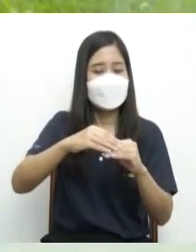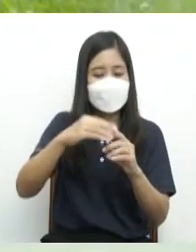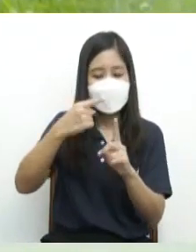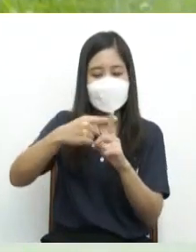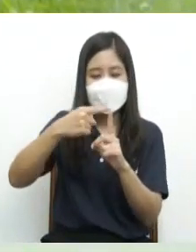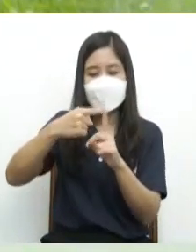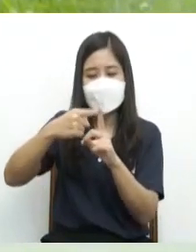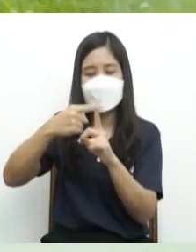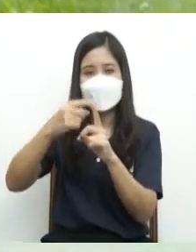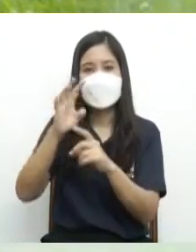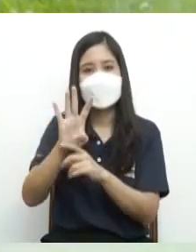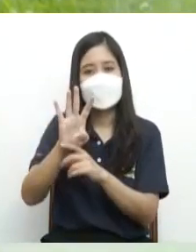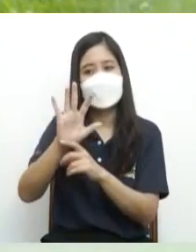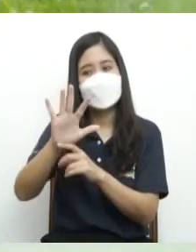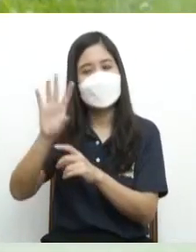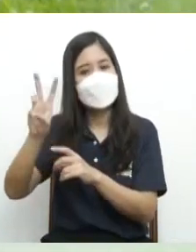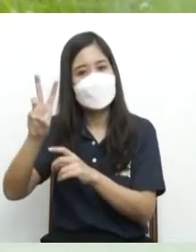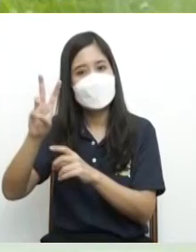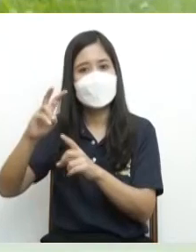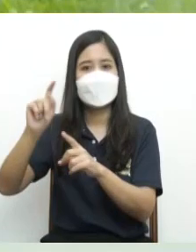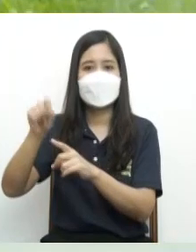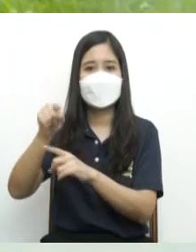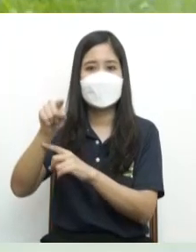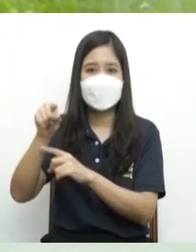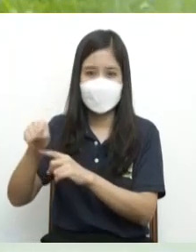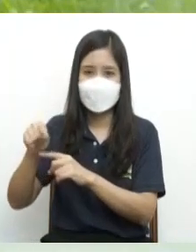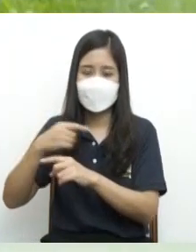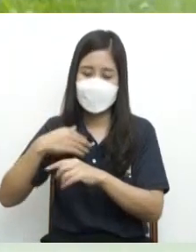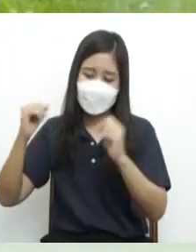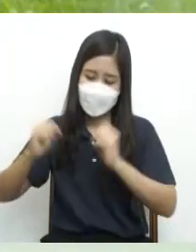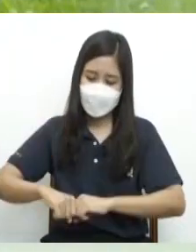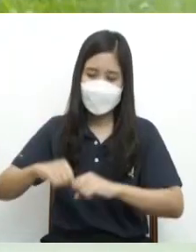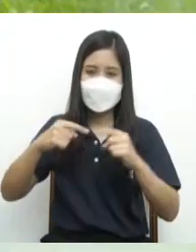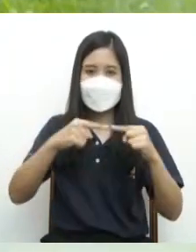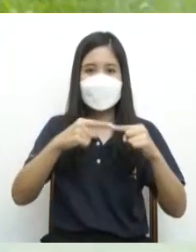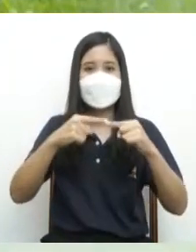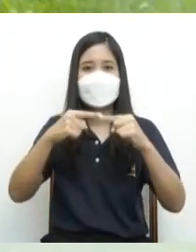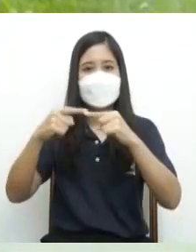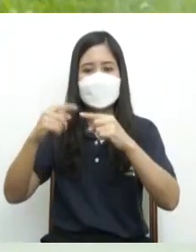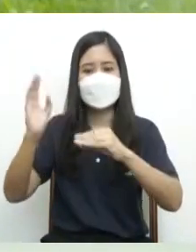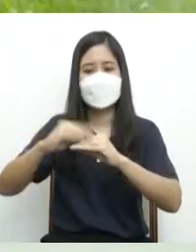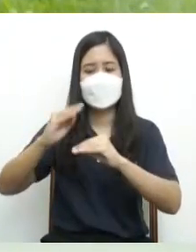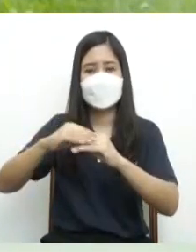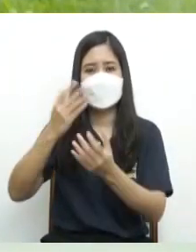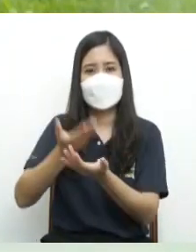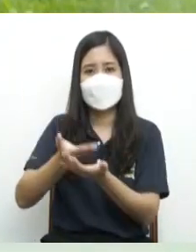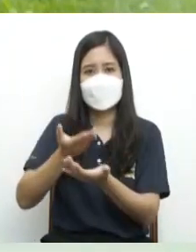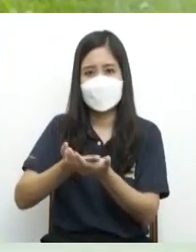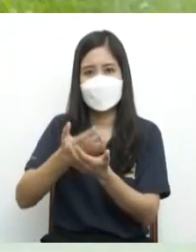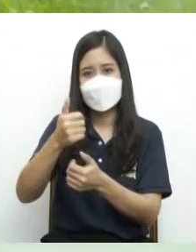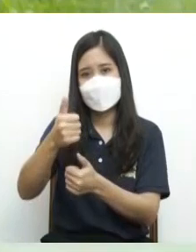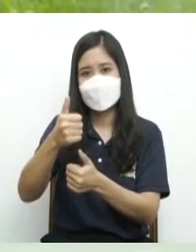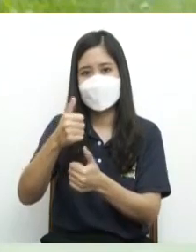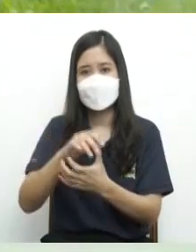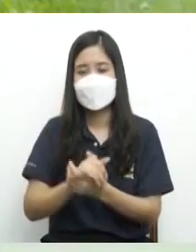ายเป็น 6% ซึ่งก็สามารถที่จะต่อยอดนะเพิ่มทวีและโดยเฉพาะอย่างยิ่งผมคิดว่า